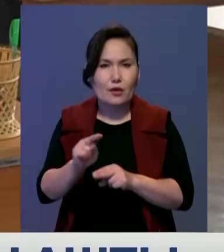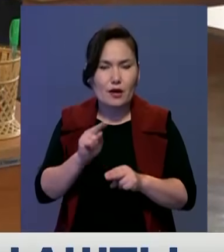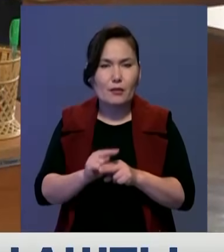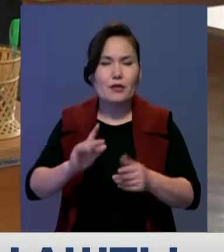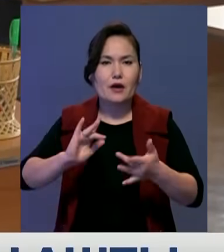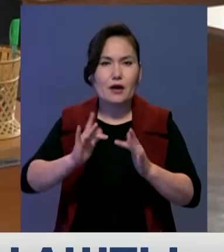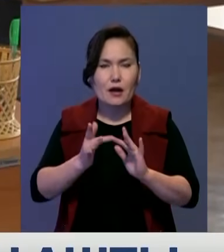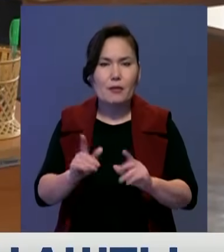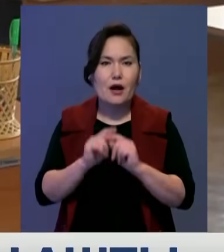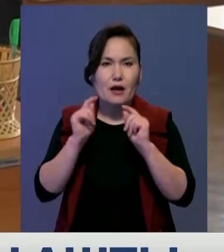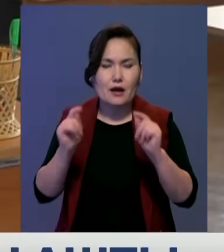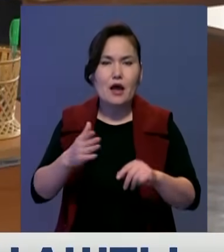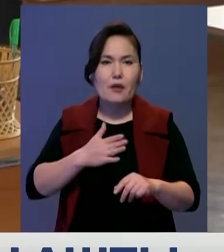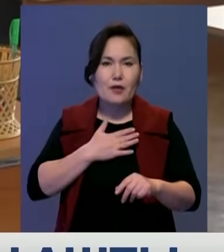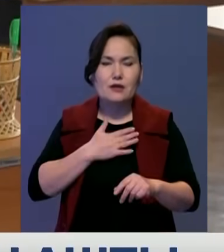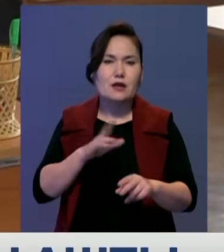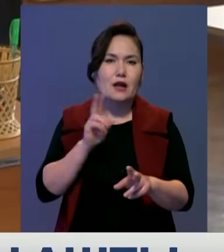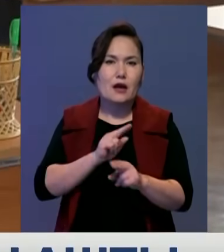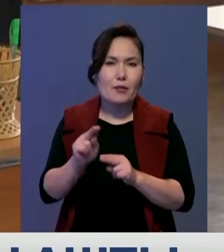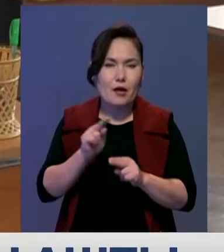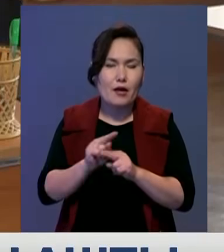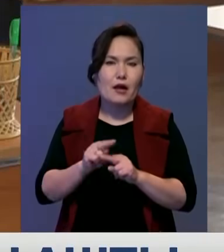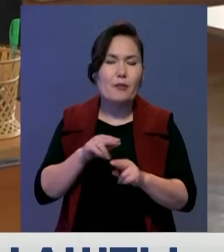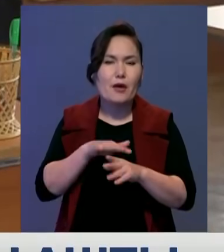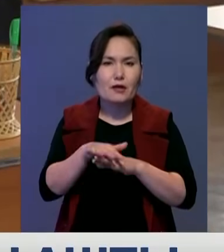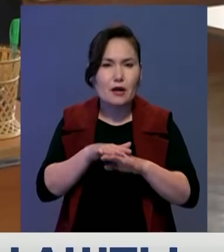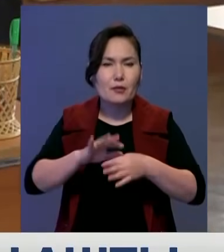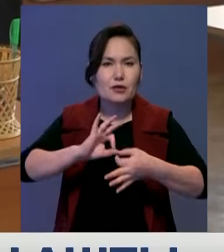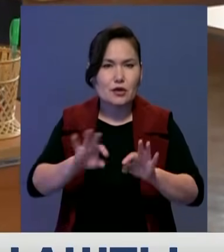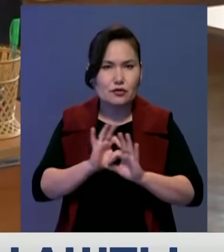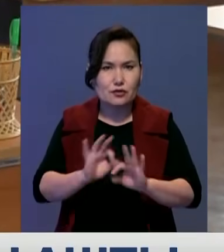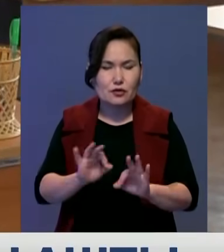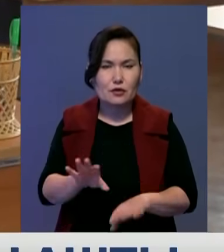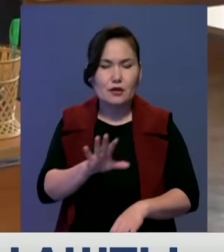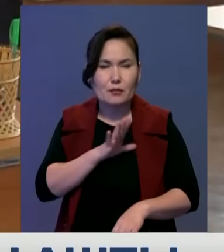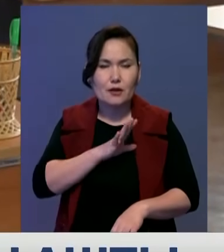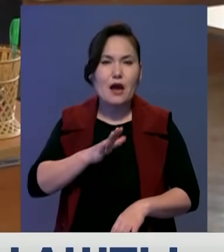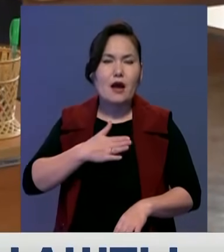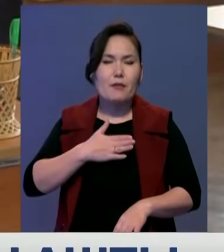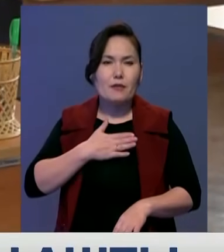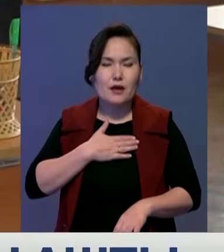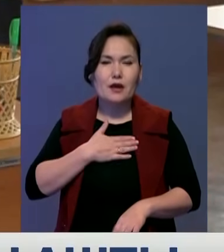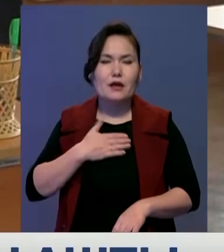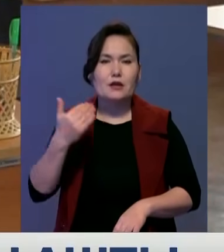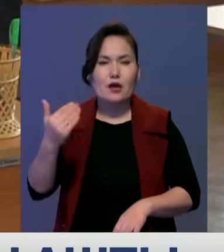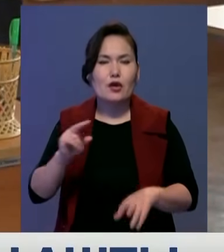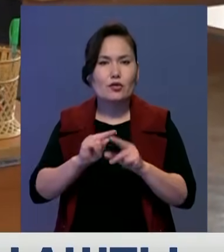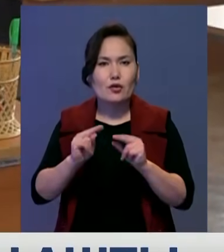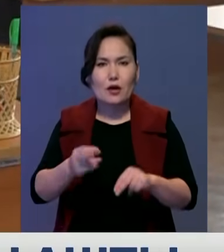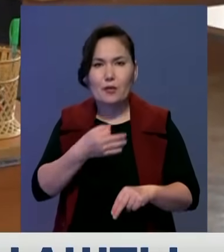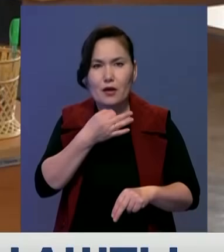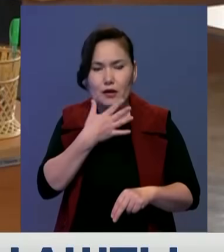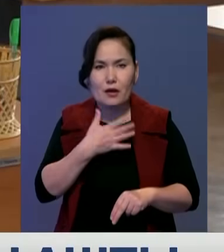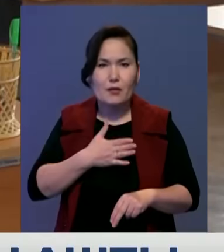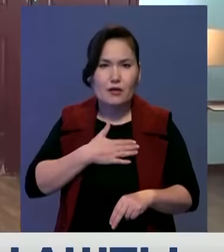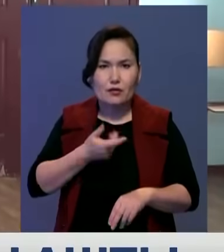YouTube канал ашып, бізге сабақ материалдарын түсіндірді. Мен Жанар Төре қызын мақтан етемін және